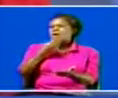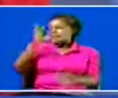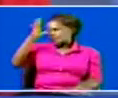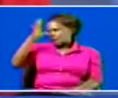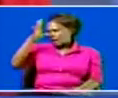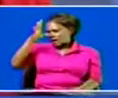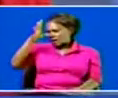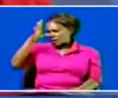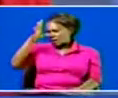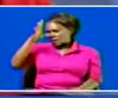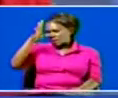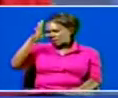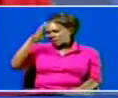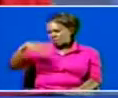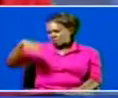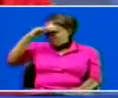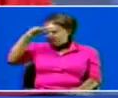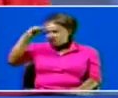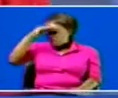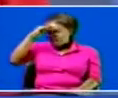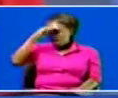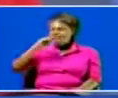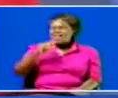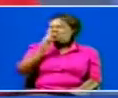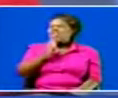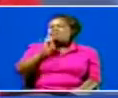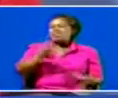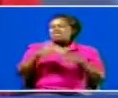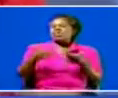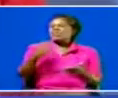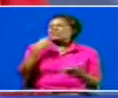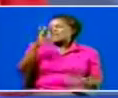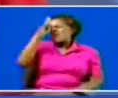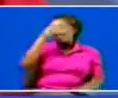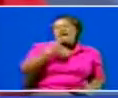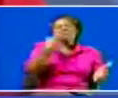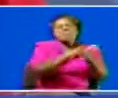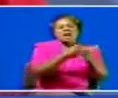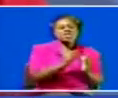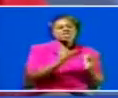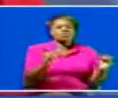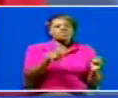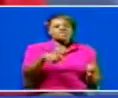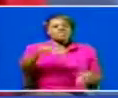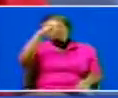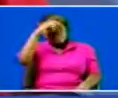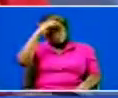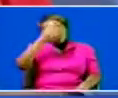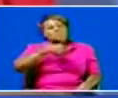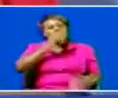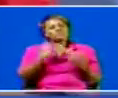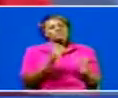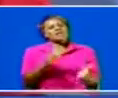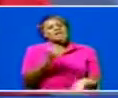Mtu anjipaga bia zake na nyama choma kilo 3 yuaje hata sikupata chochote na akiusikizwa anuka nyama pombe pia yuanuka.